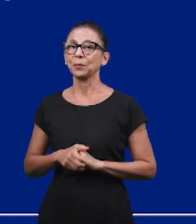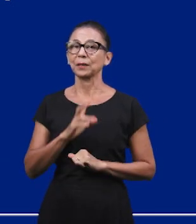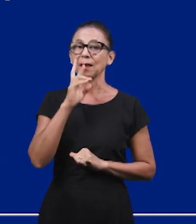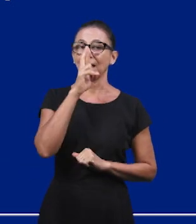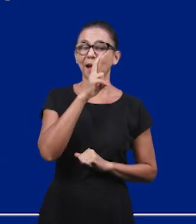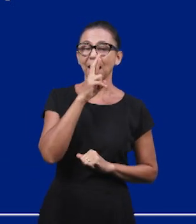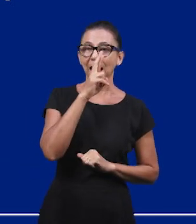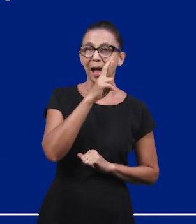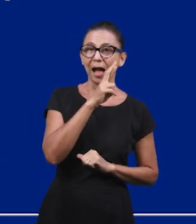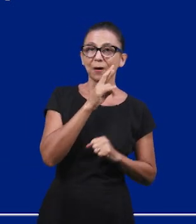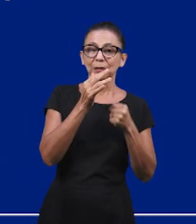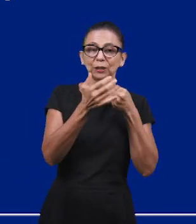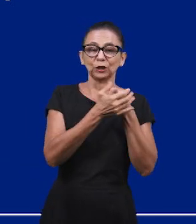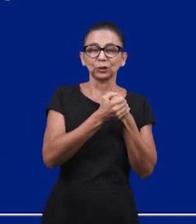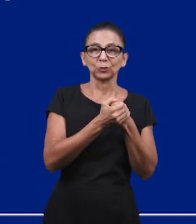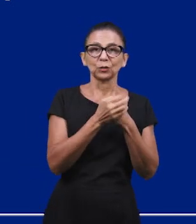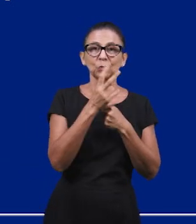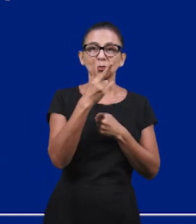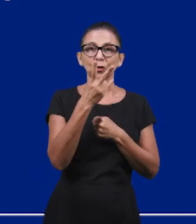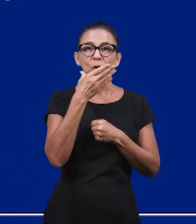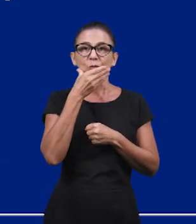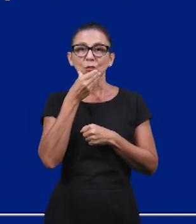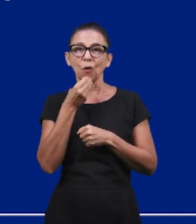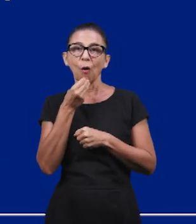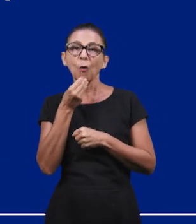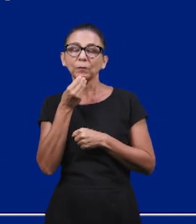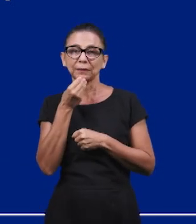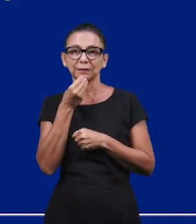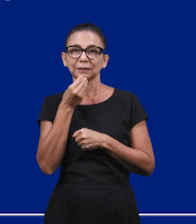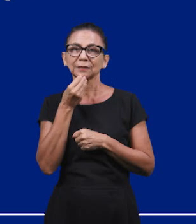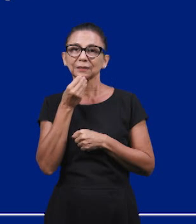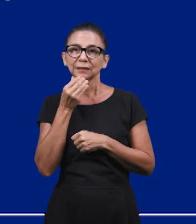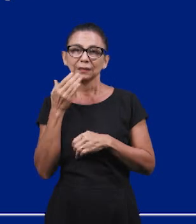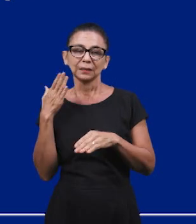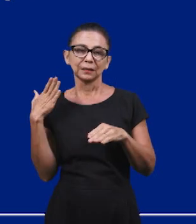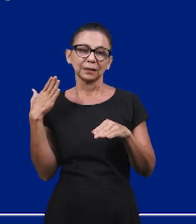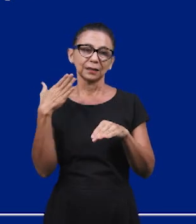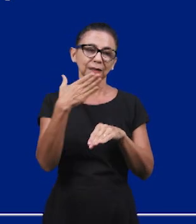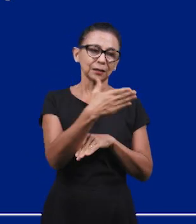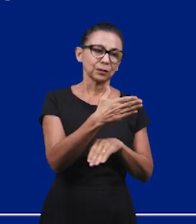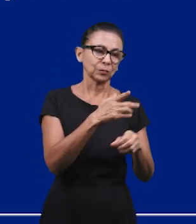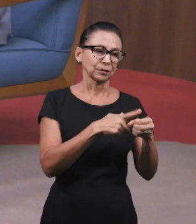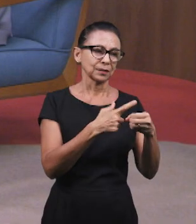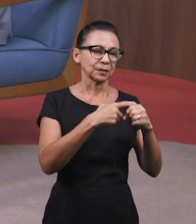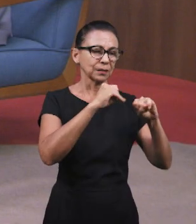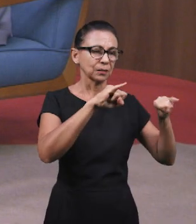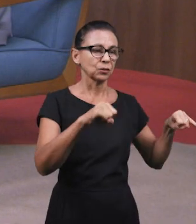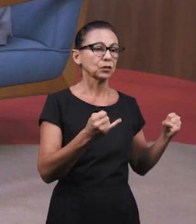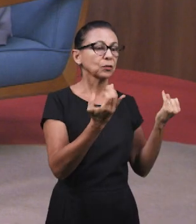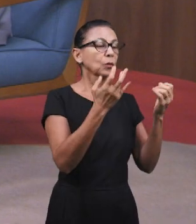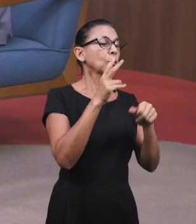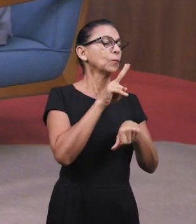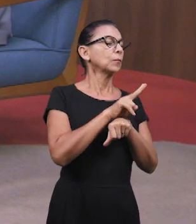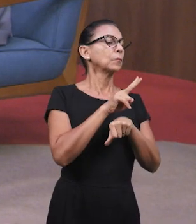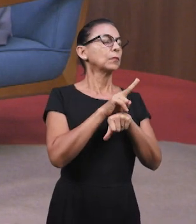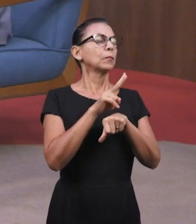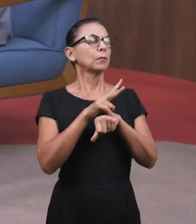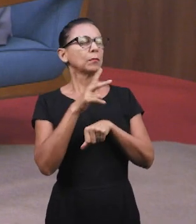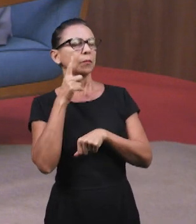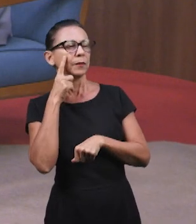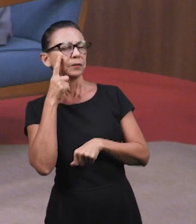à regarder Jéricho. Donc la position de Rahab a été définitive pour son salut de sa famille, ce